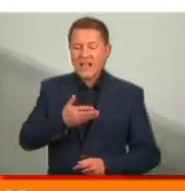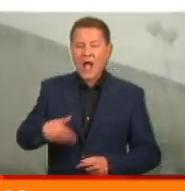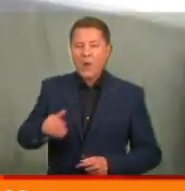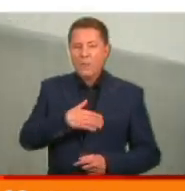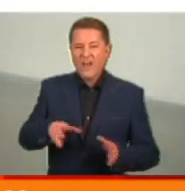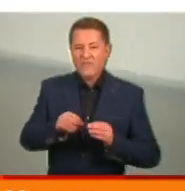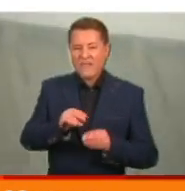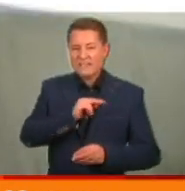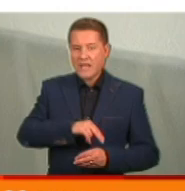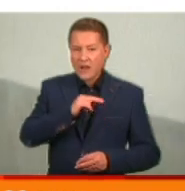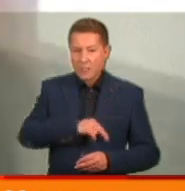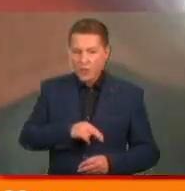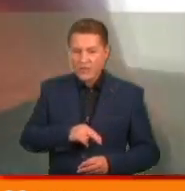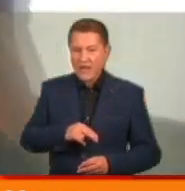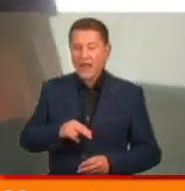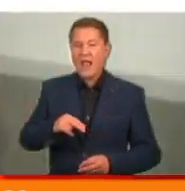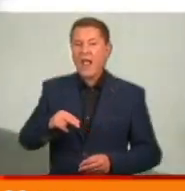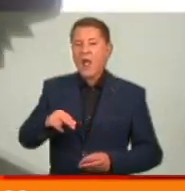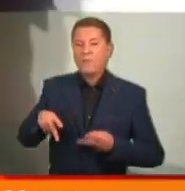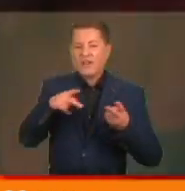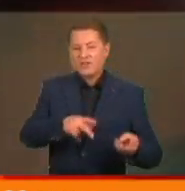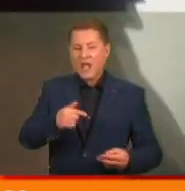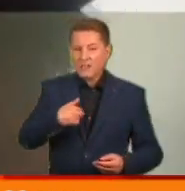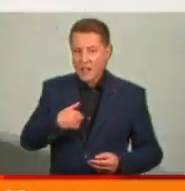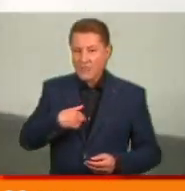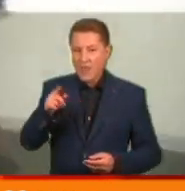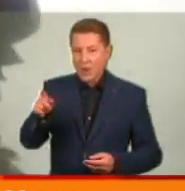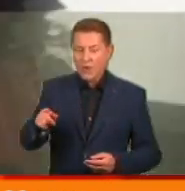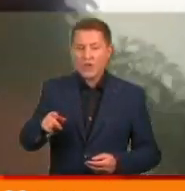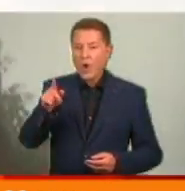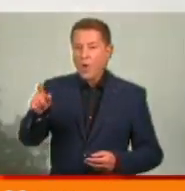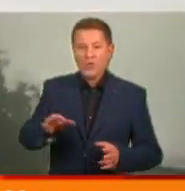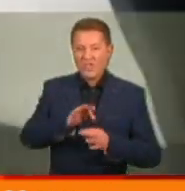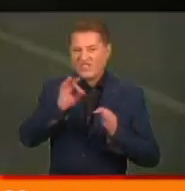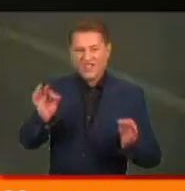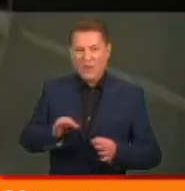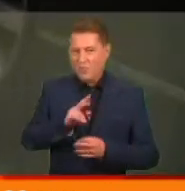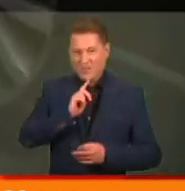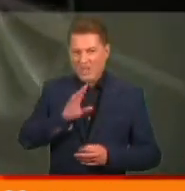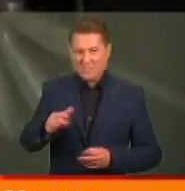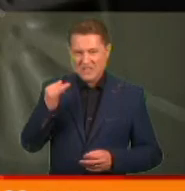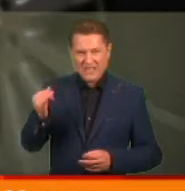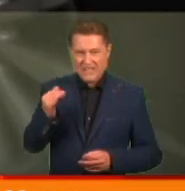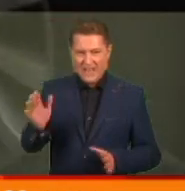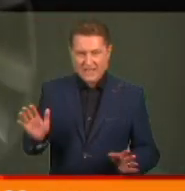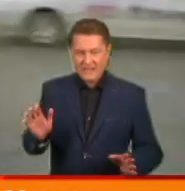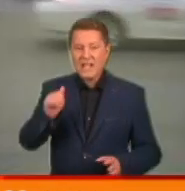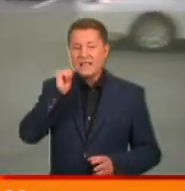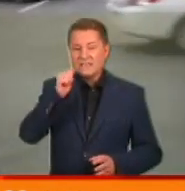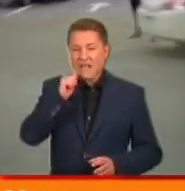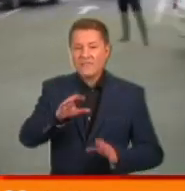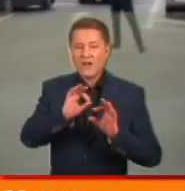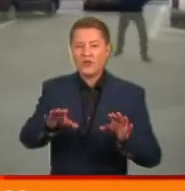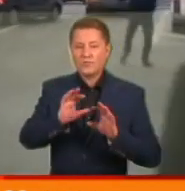Там миротворець, і СБУшники, і антитерор приїжджав до мене. Він нікому не був інтересен. Вже завтра у «Вікнах».